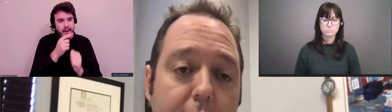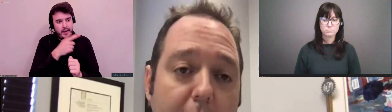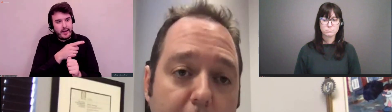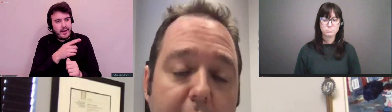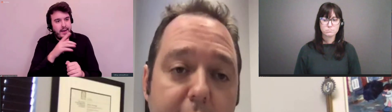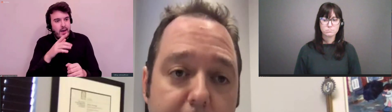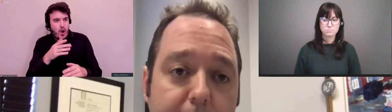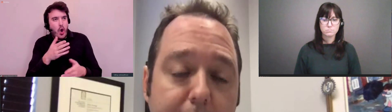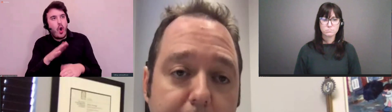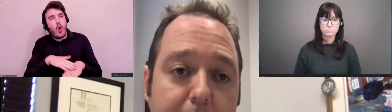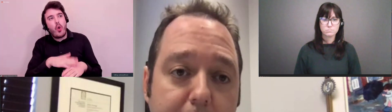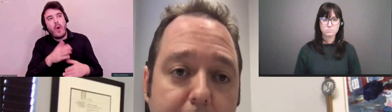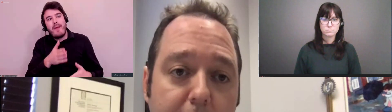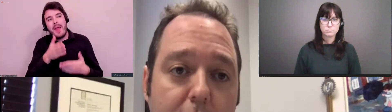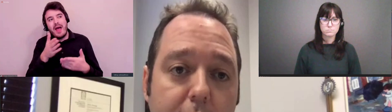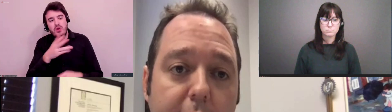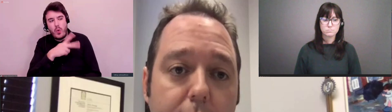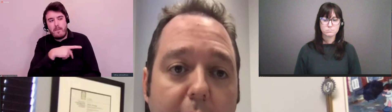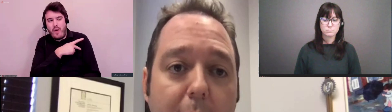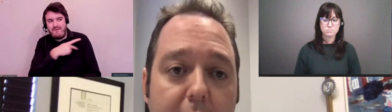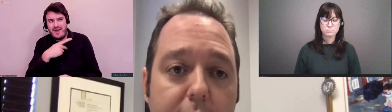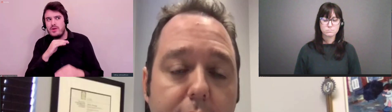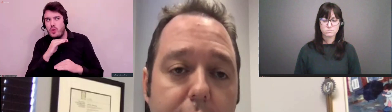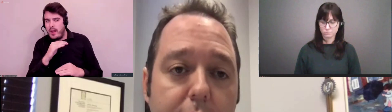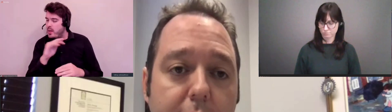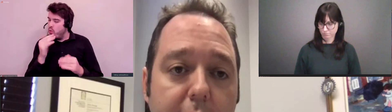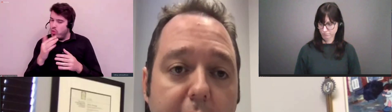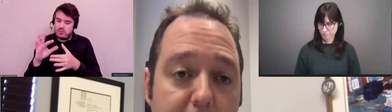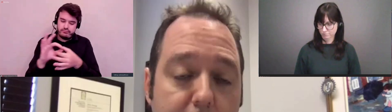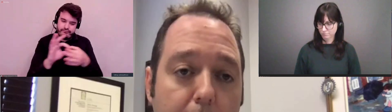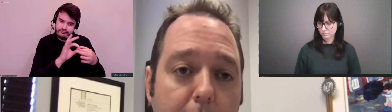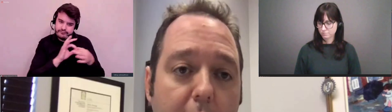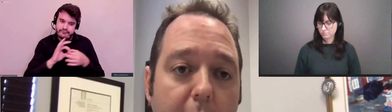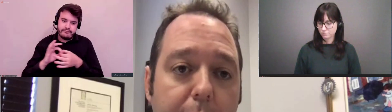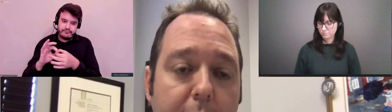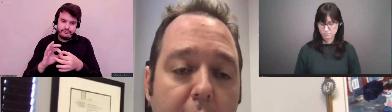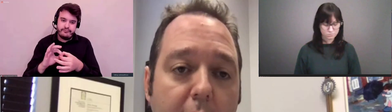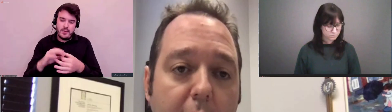recommandations de la province. Donc, c'est tout à base de direction